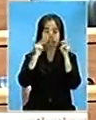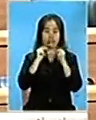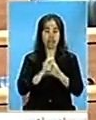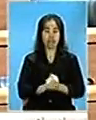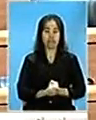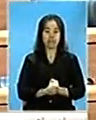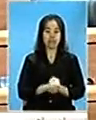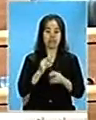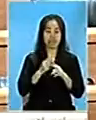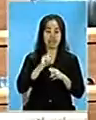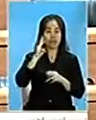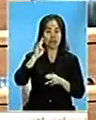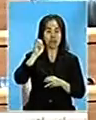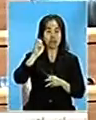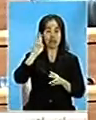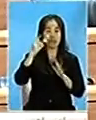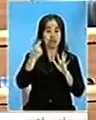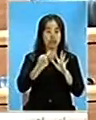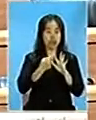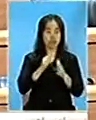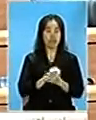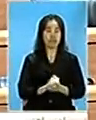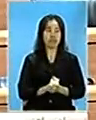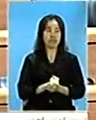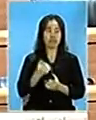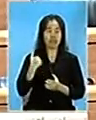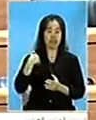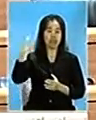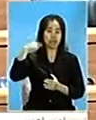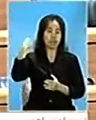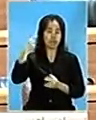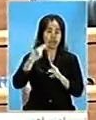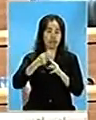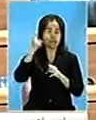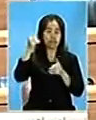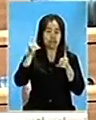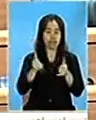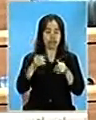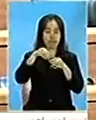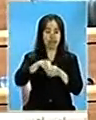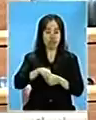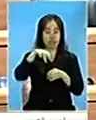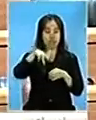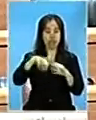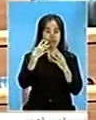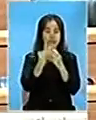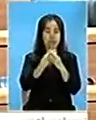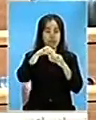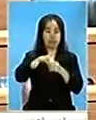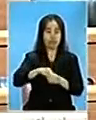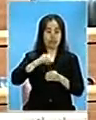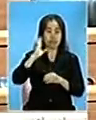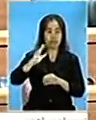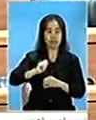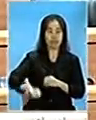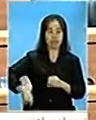ท่านวีระสมความคิดและสุภาพสตรีอีกท่านหนึ่งต้องถูกจำคุกในเรือนจำของเขม